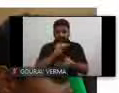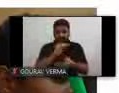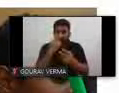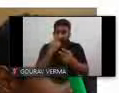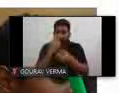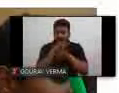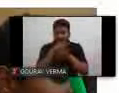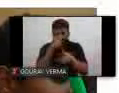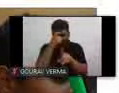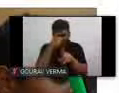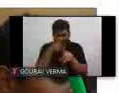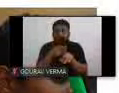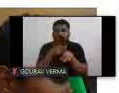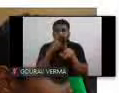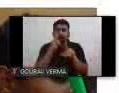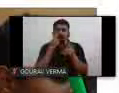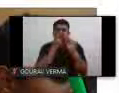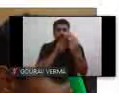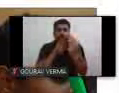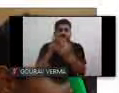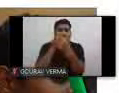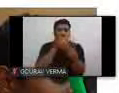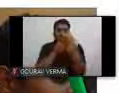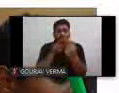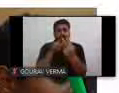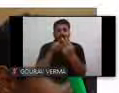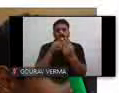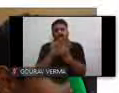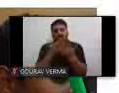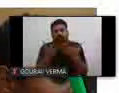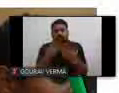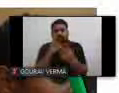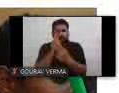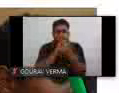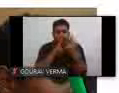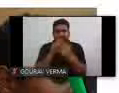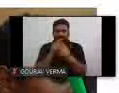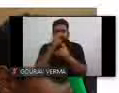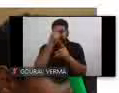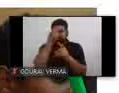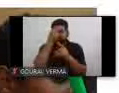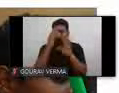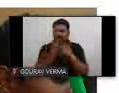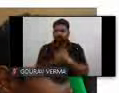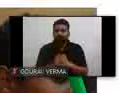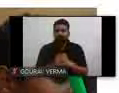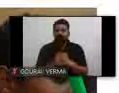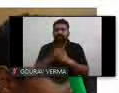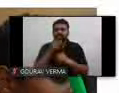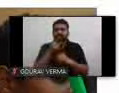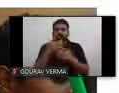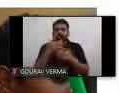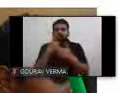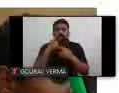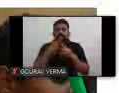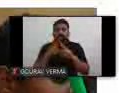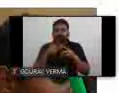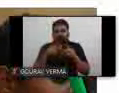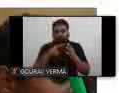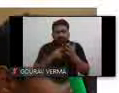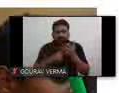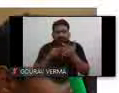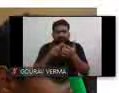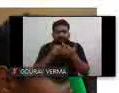impairment, fixation में लाइट सोर्स या ऑब्जेक्ट में फिक्सेशन करने में प्रॉब्लम होगा, स्पेशली चिल्ड्रन विद निस्टैग्मस. निस्टैग्मस